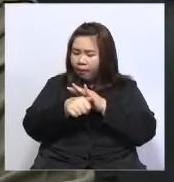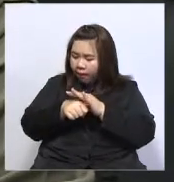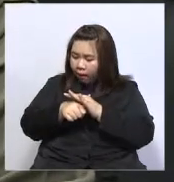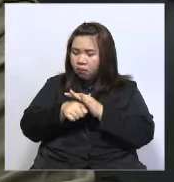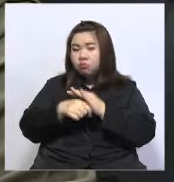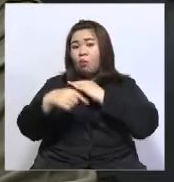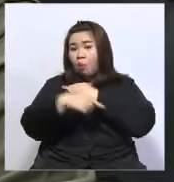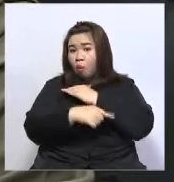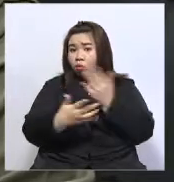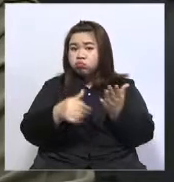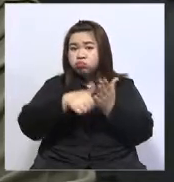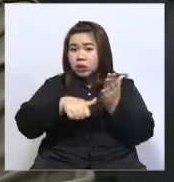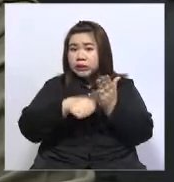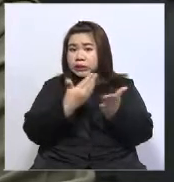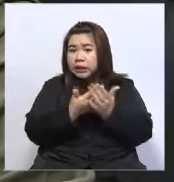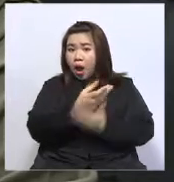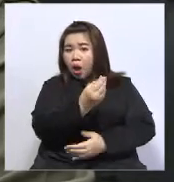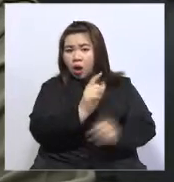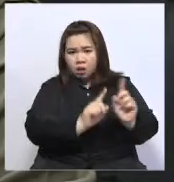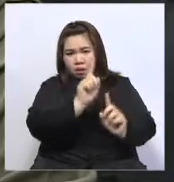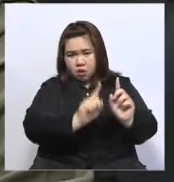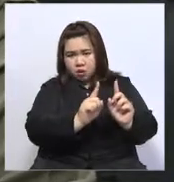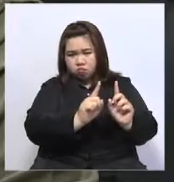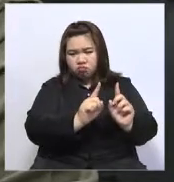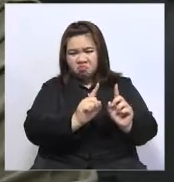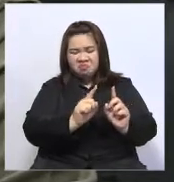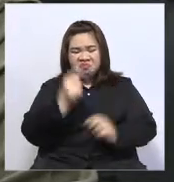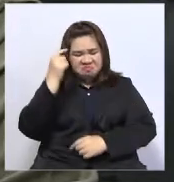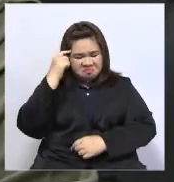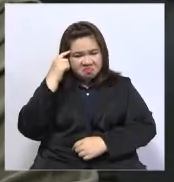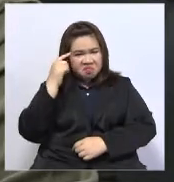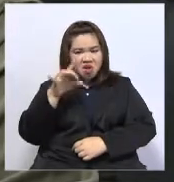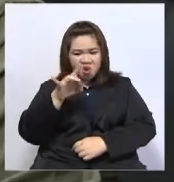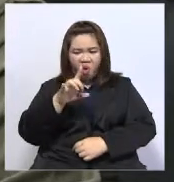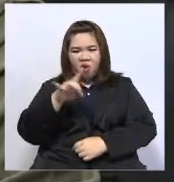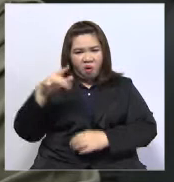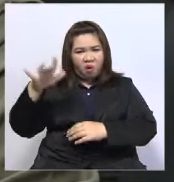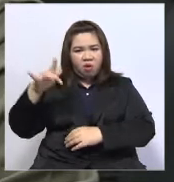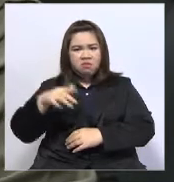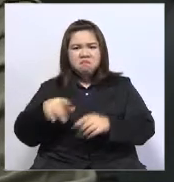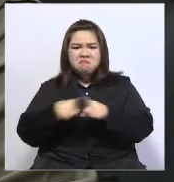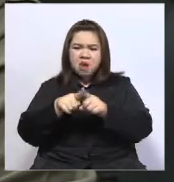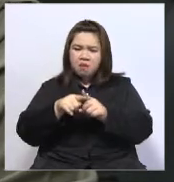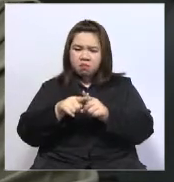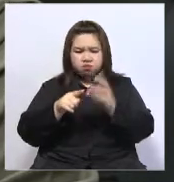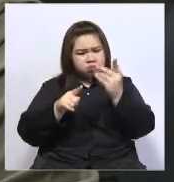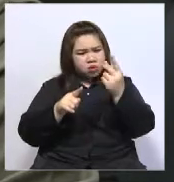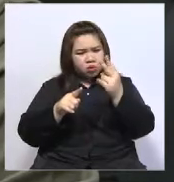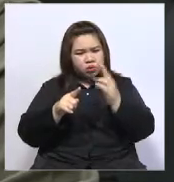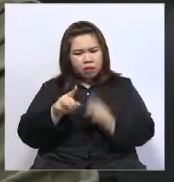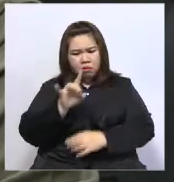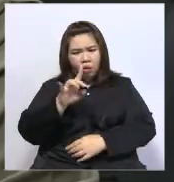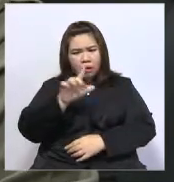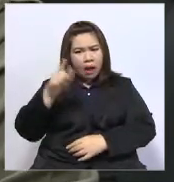หลบเลี่ยงภาษีเนี่ยจะจำนวนเท่าไหร่นะครับก็ได้ตัวเลขคร่าวๆก็หลายร้อยล้านนะครับก็จะสามารถถ้าทำถึงสุดทางแล้วเนี่ยเราอาจ